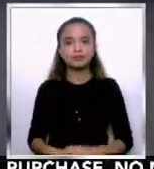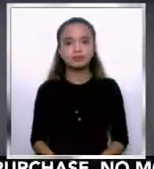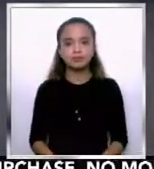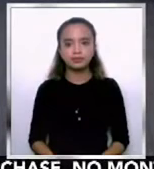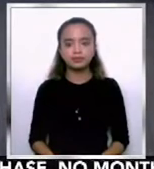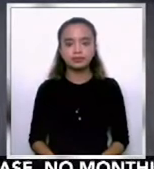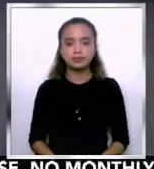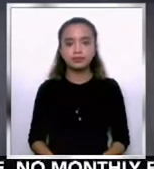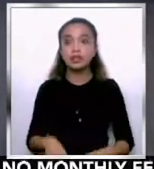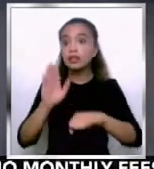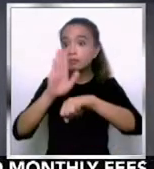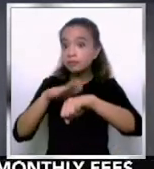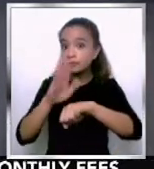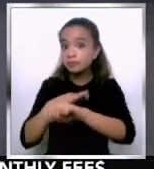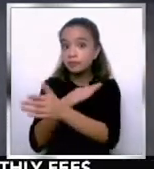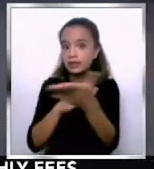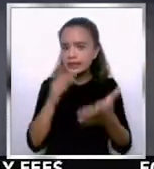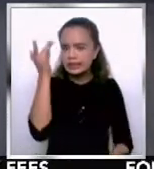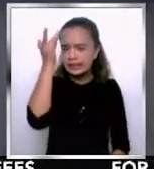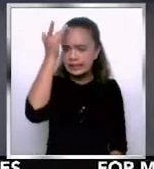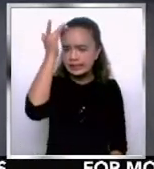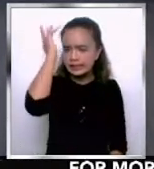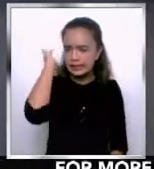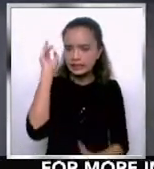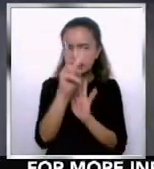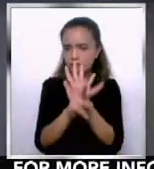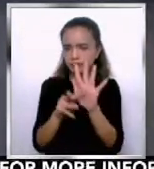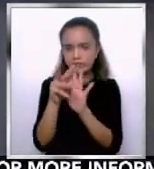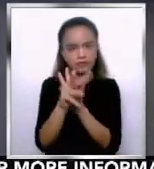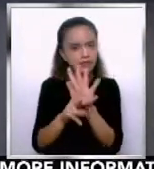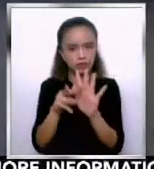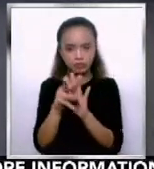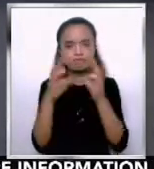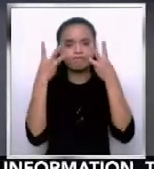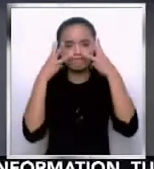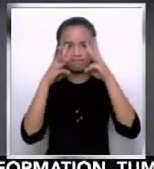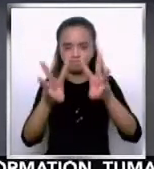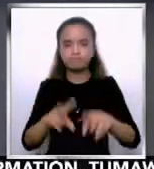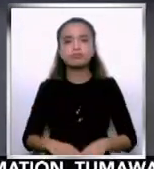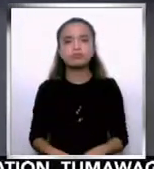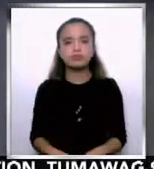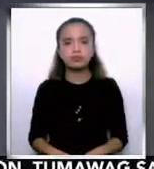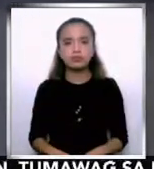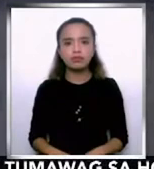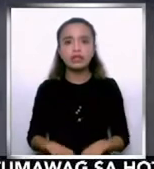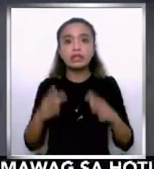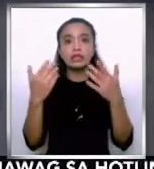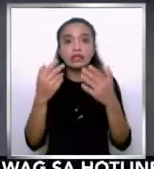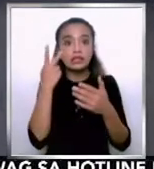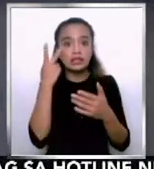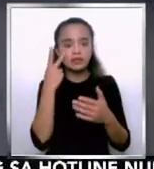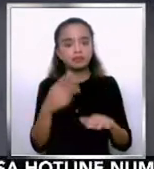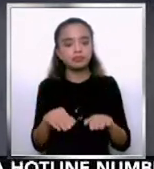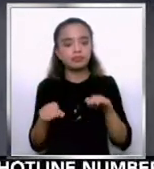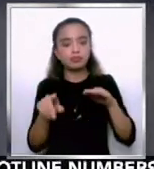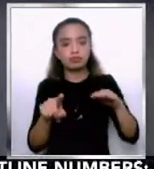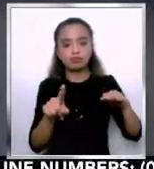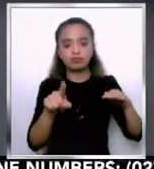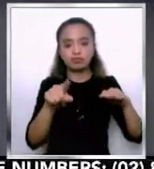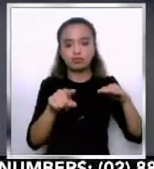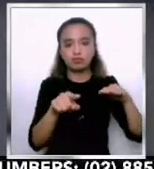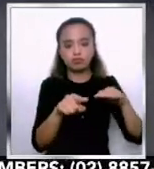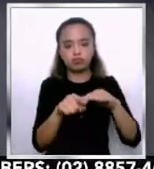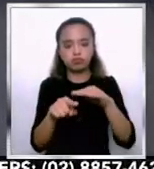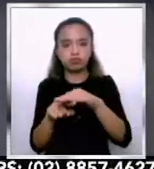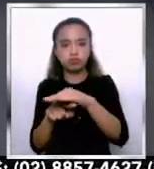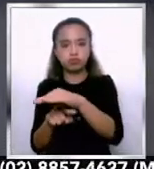mga kapuso, sensitibong video ang sunod niyong mapapanood. Tinumbok na, ginulungan pa ng isang SUV ang gwardyang nagmamando lang